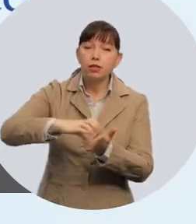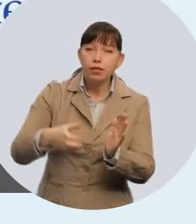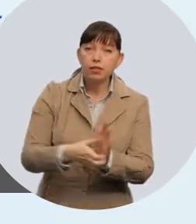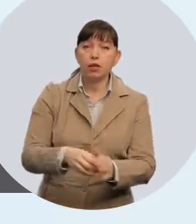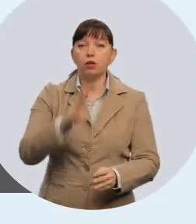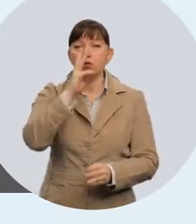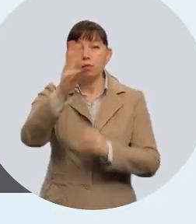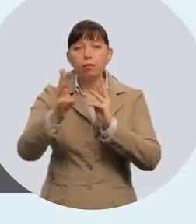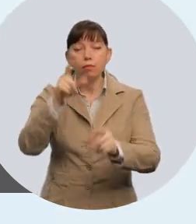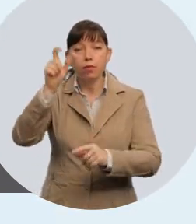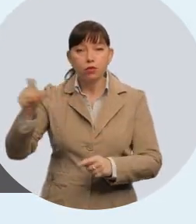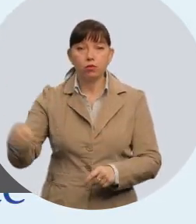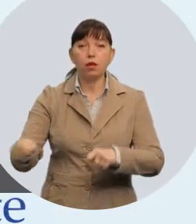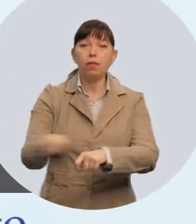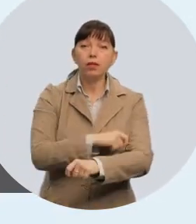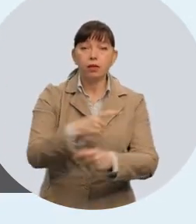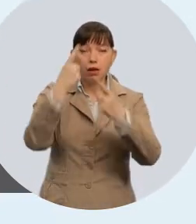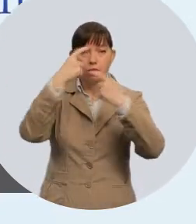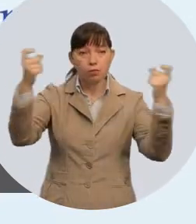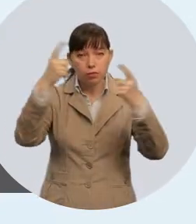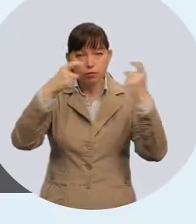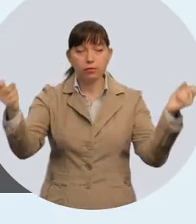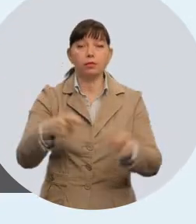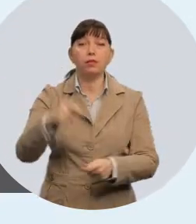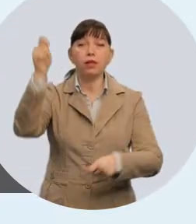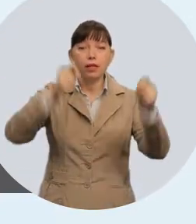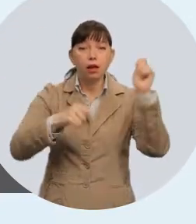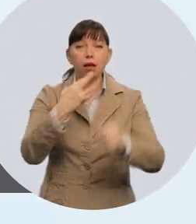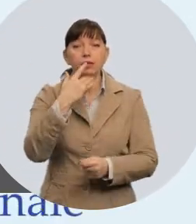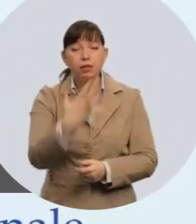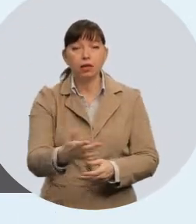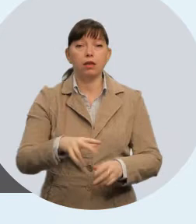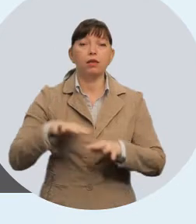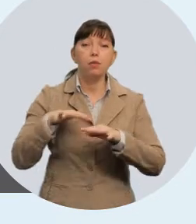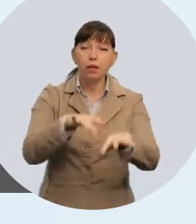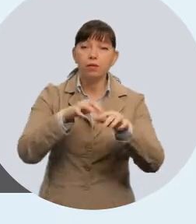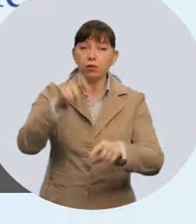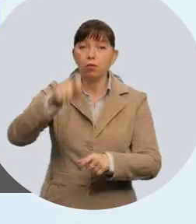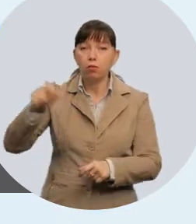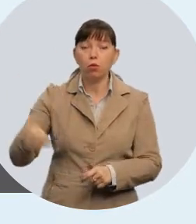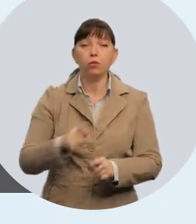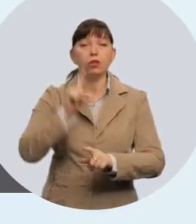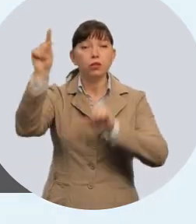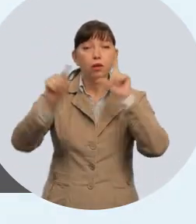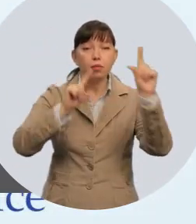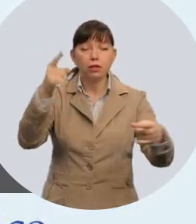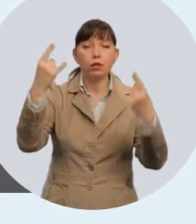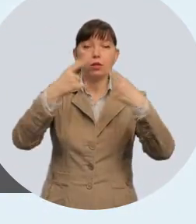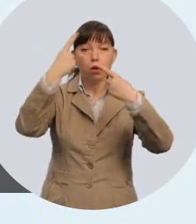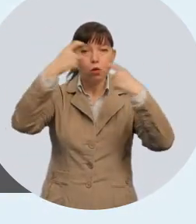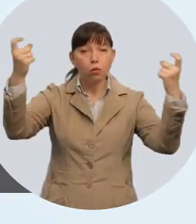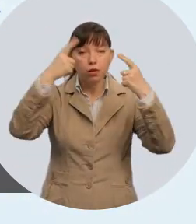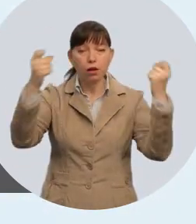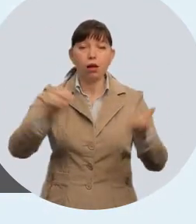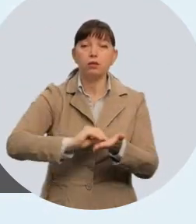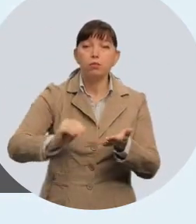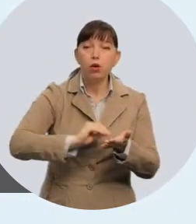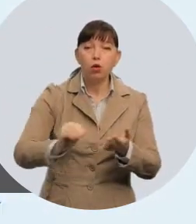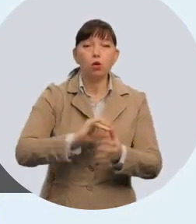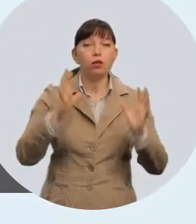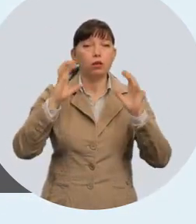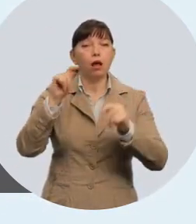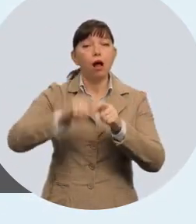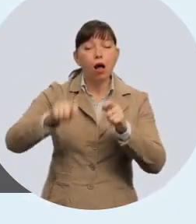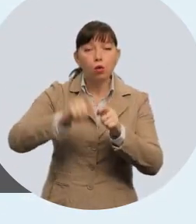și personal, materiale promoționale, primirea delegațiilor străine, manifestații publice, deplasări, telecomunicații, birotică,